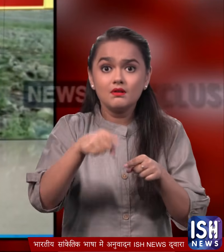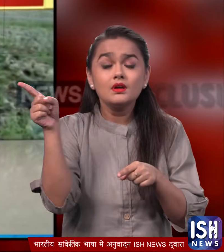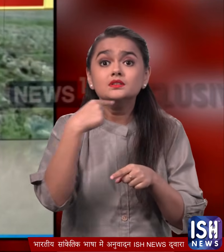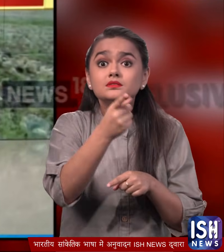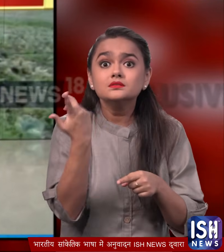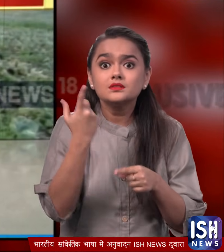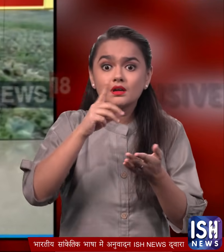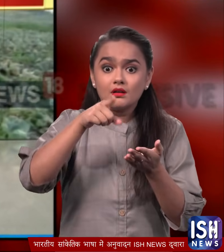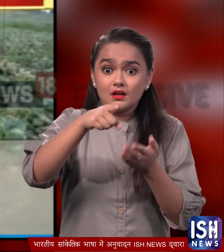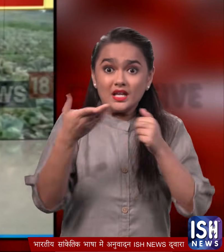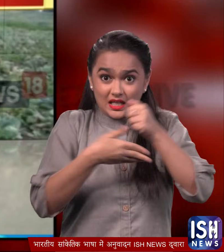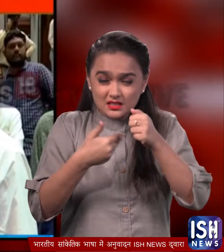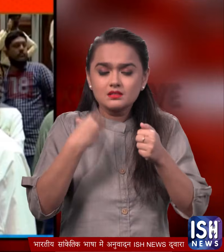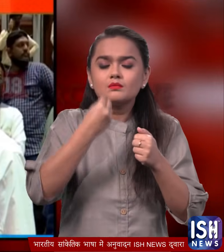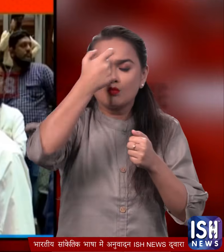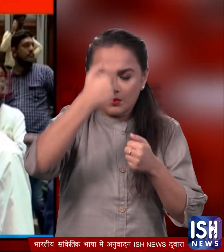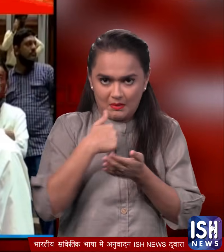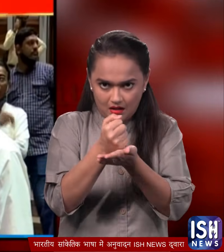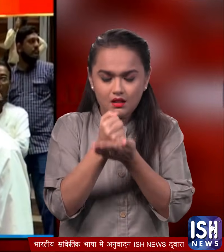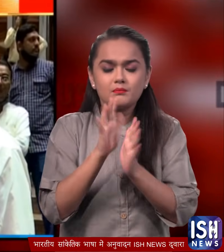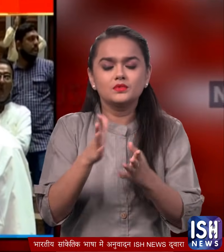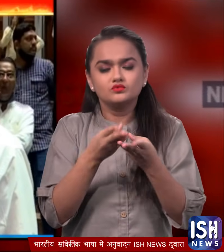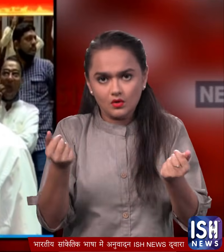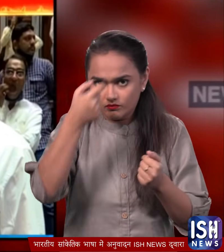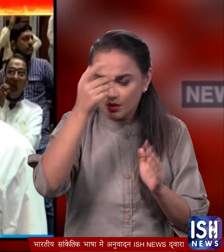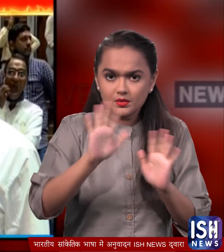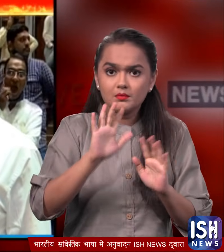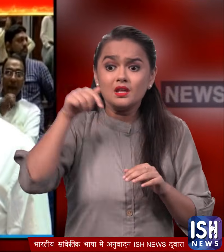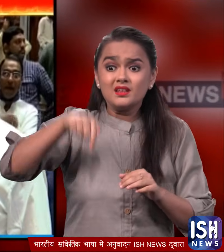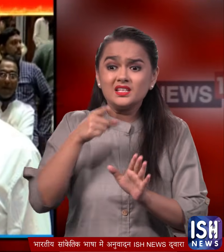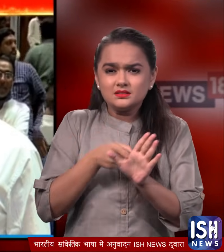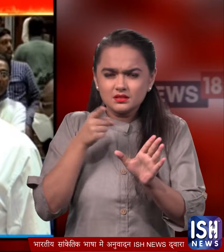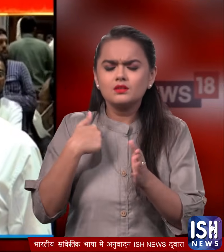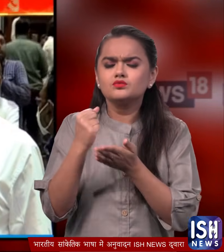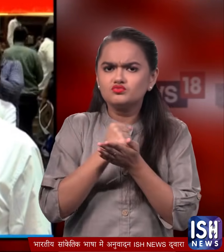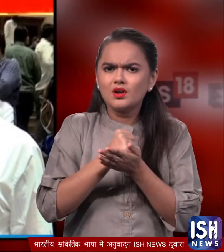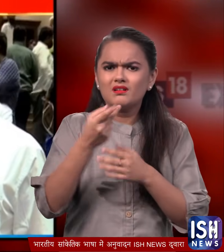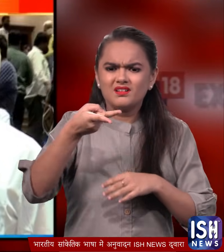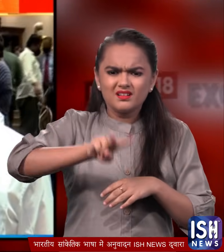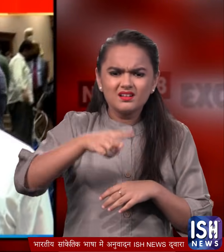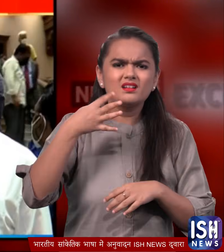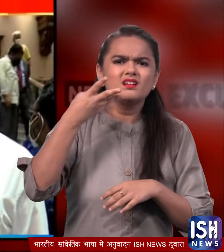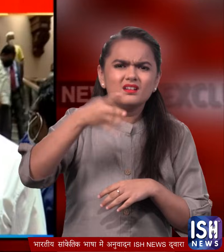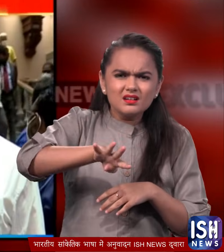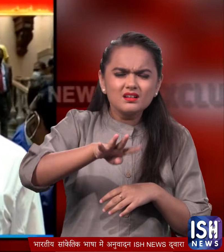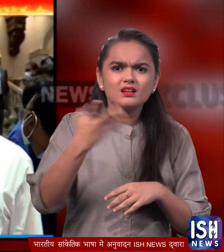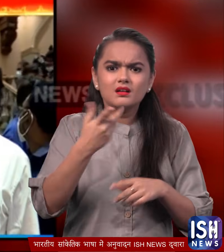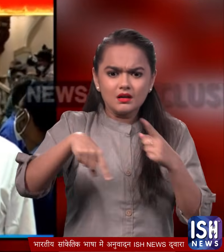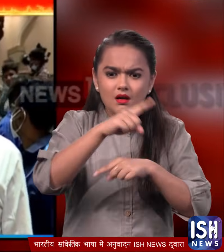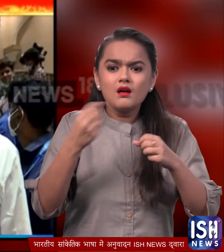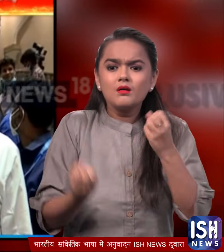जल्द ऐसे किसानों की सुध लेगी। किसानों को विनती करूंगा क्या 1-2-4 दिन का शायद यह तकलीफ